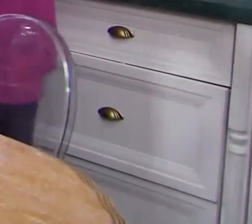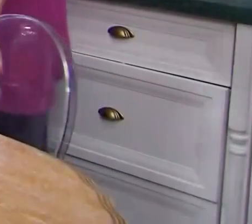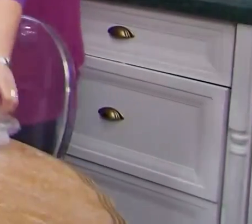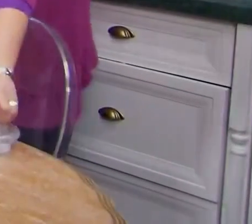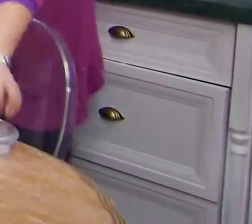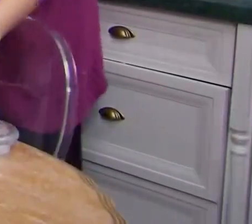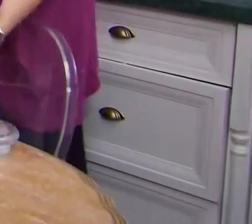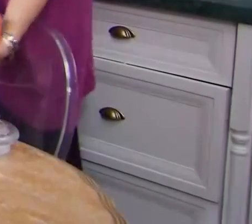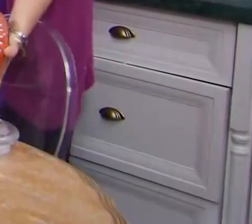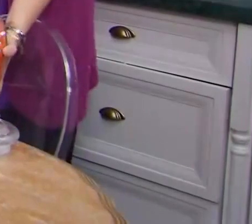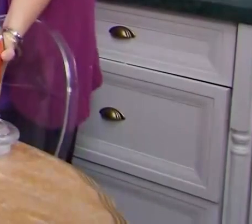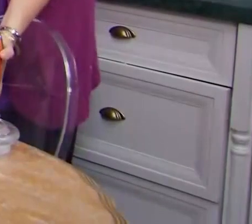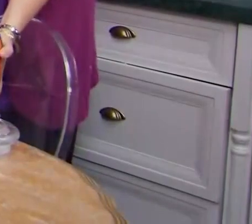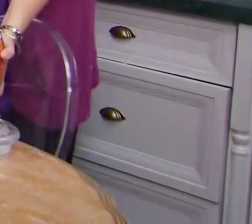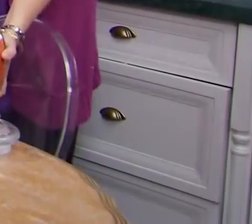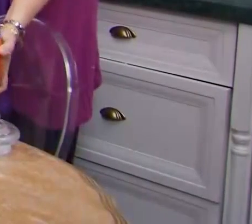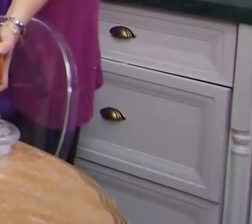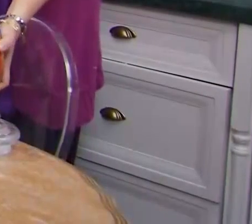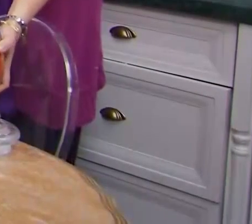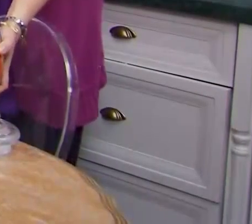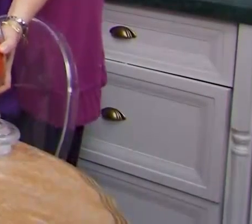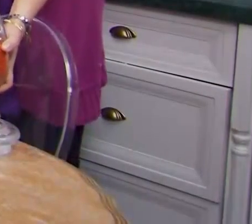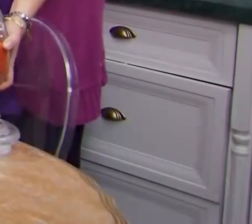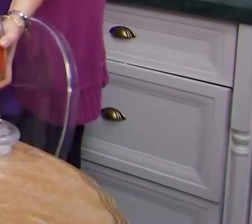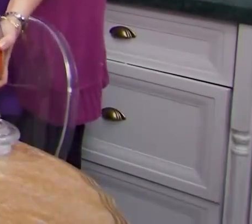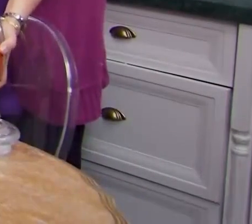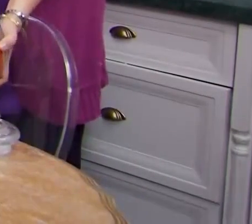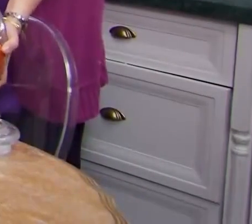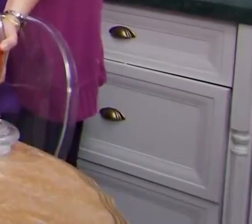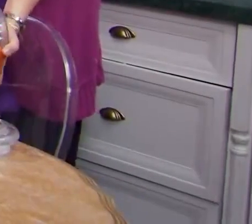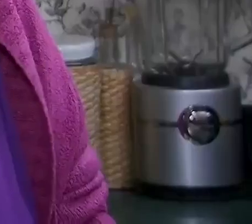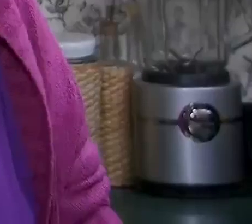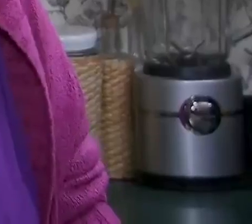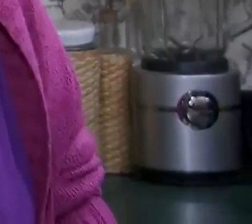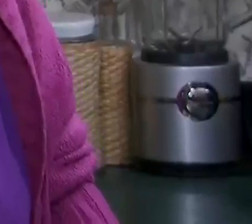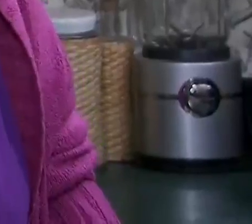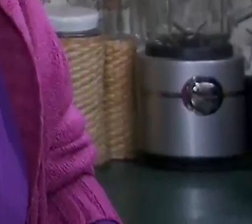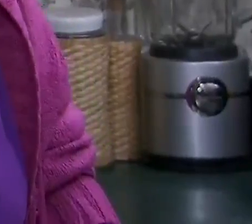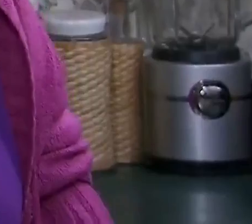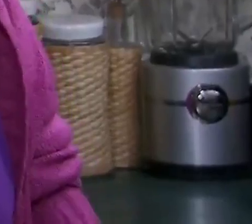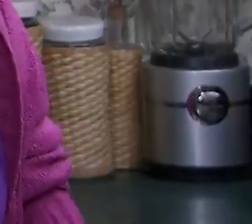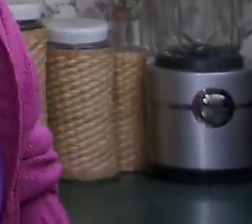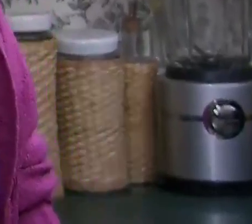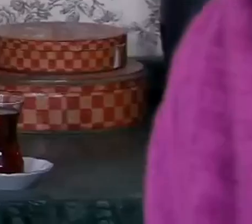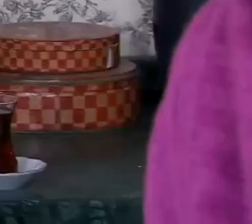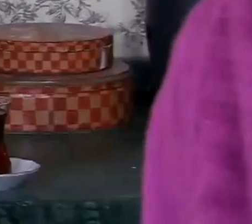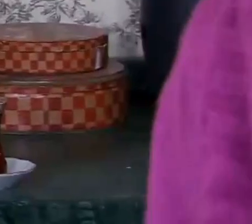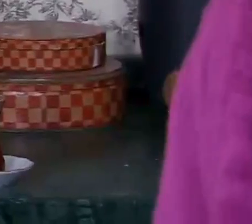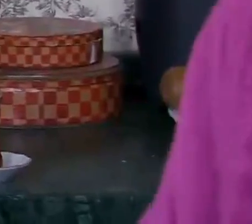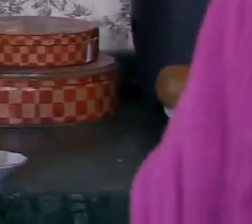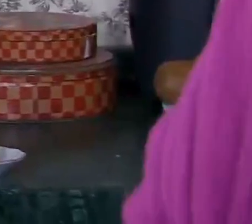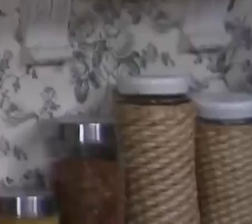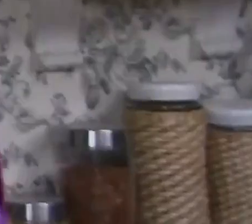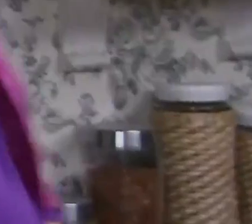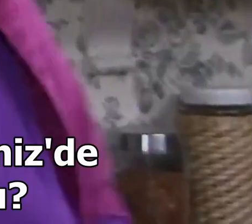Meryem mutfakta mercimek kavanozunu masaya koydu. Başına oyalı bir tülben sarıp kulaklarının arkasına dolanmış. Boynu açıkta Şükrü tezgaha